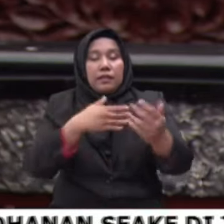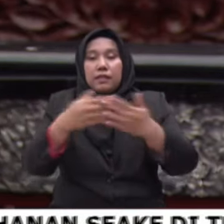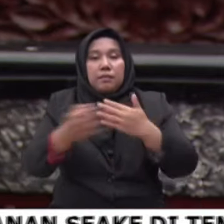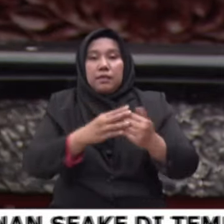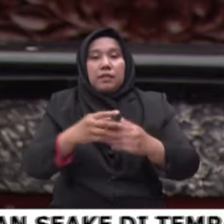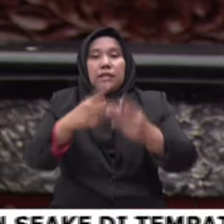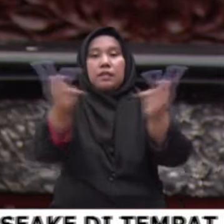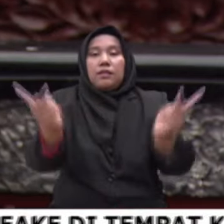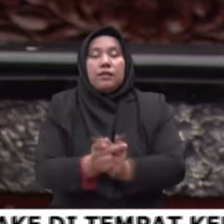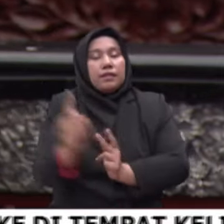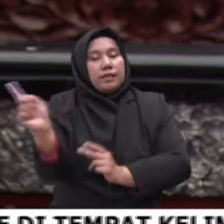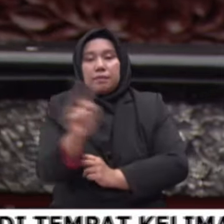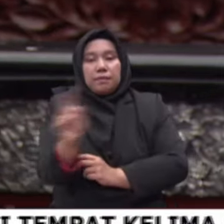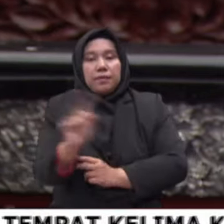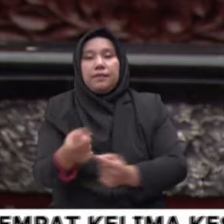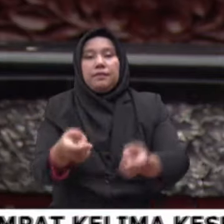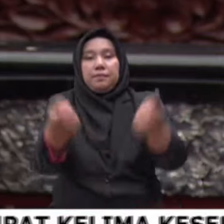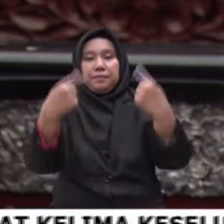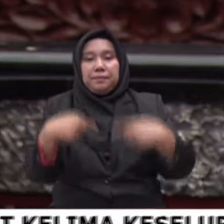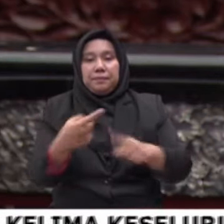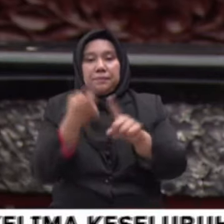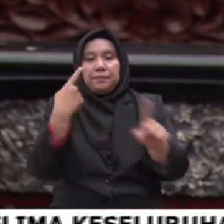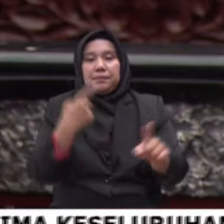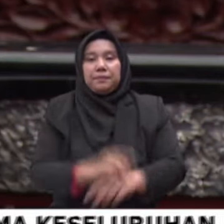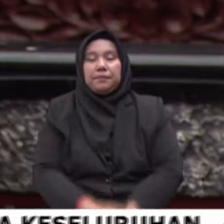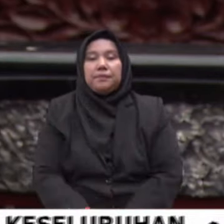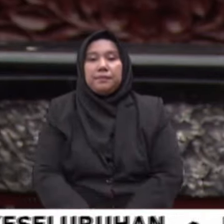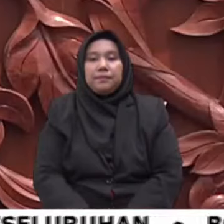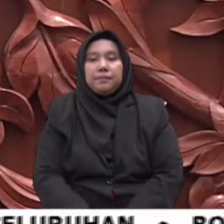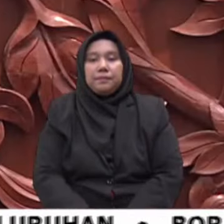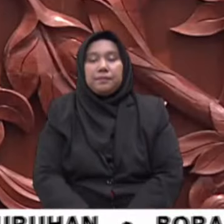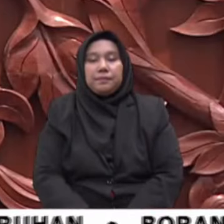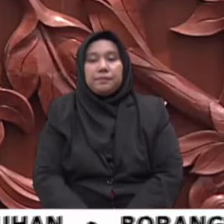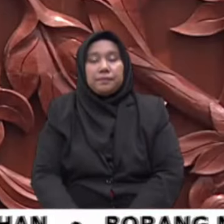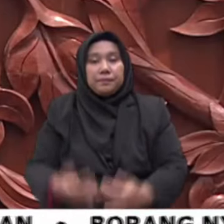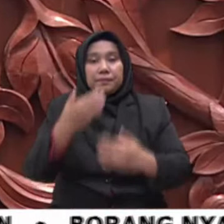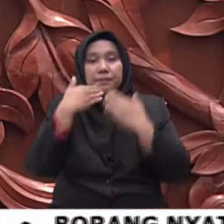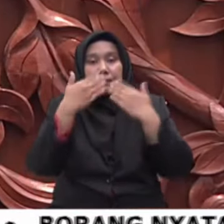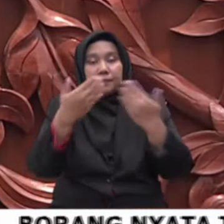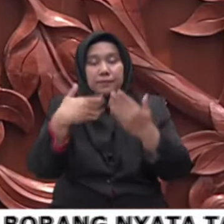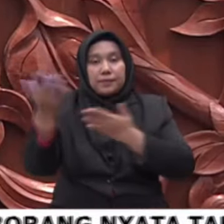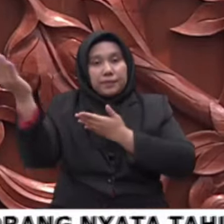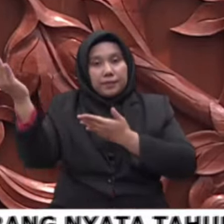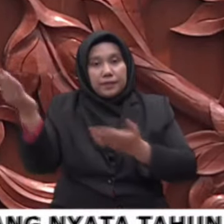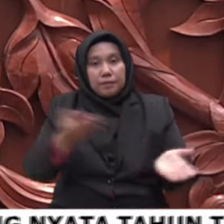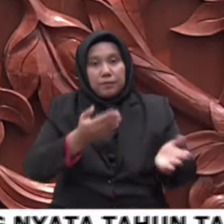Sekian terima kasih. Terima kasih. Saya jemput Segamat.